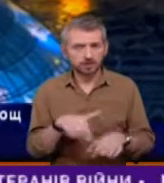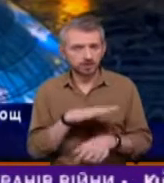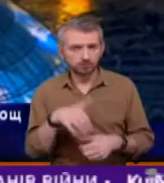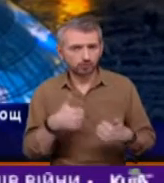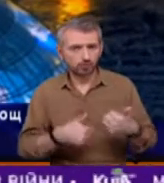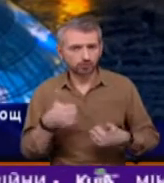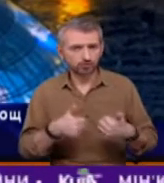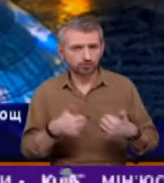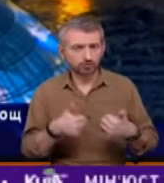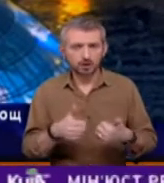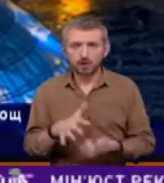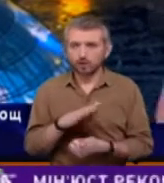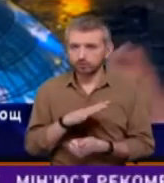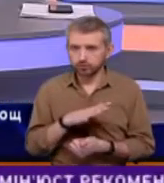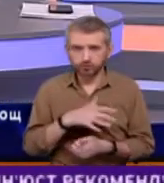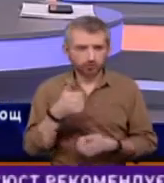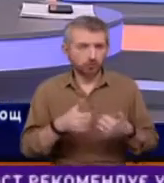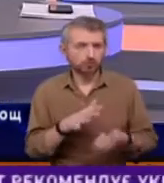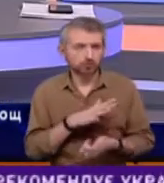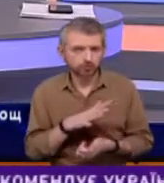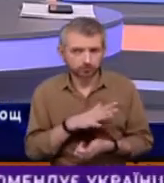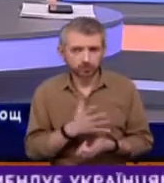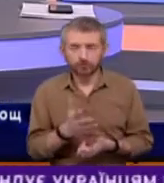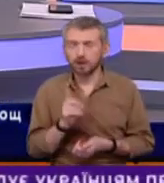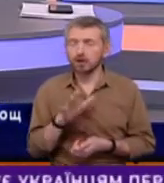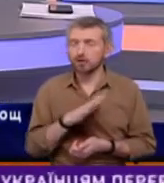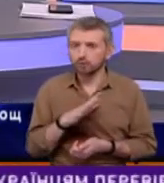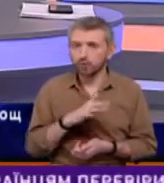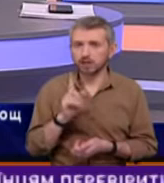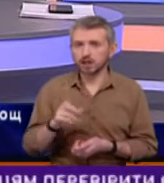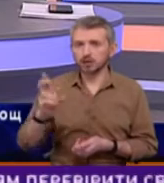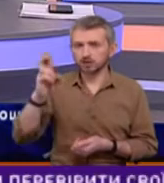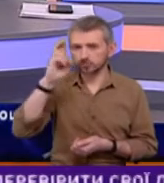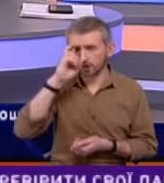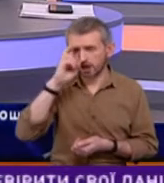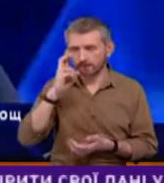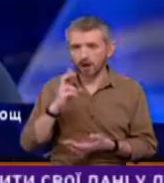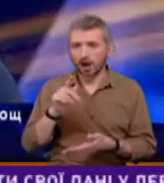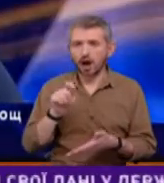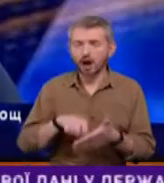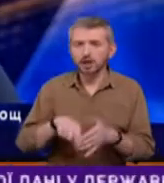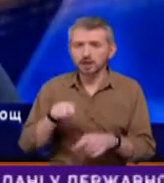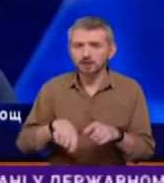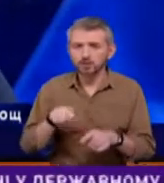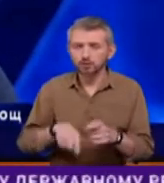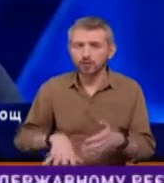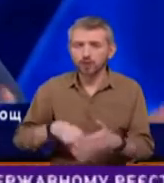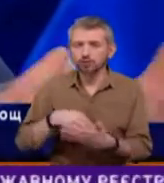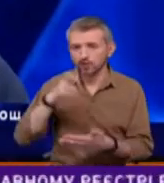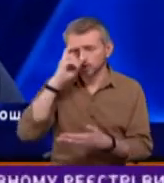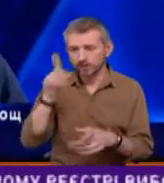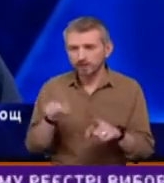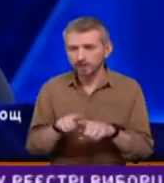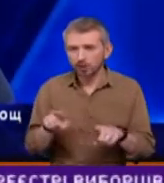конкурсу? Було. Конкурс був. Конкурс був. Але держава акредитується за рахунок держави, все